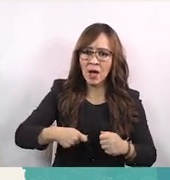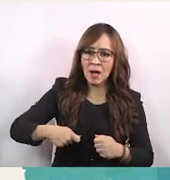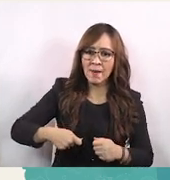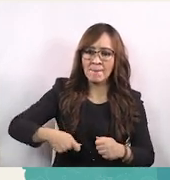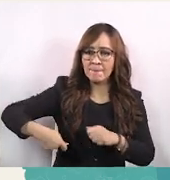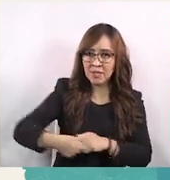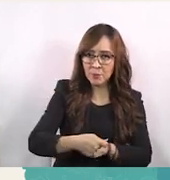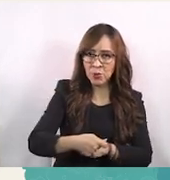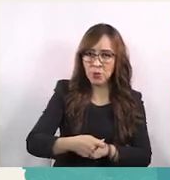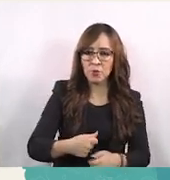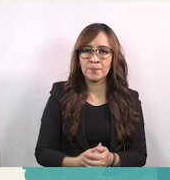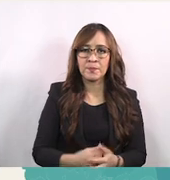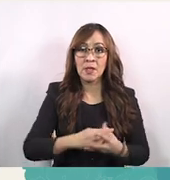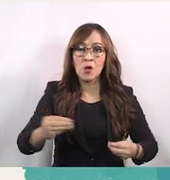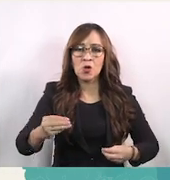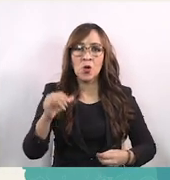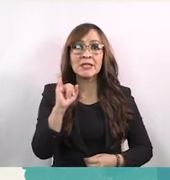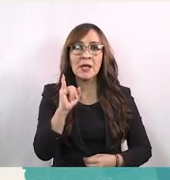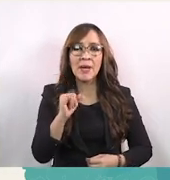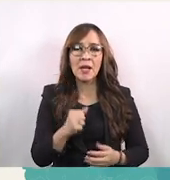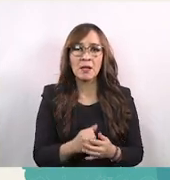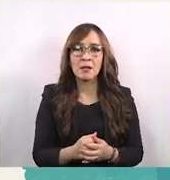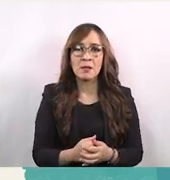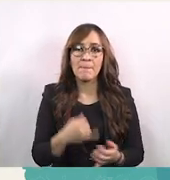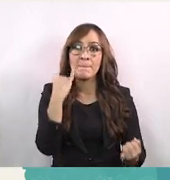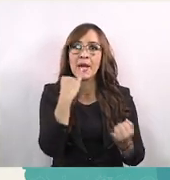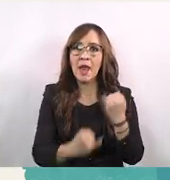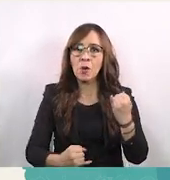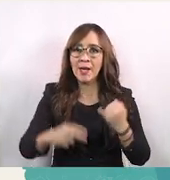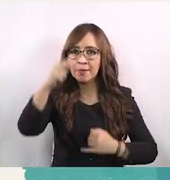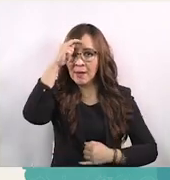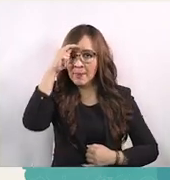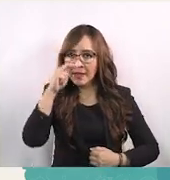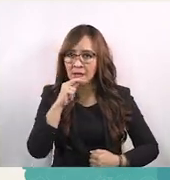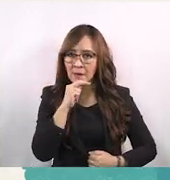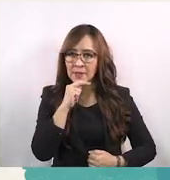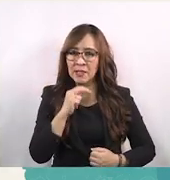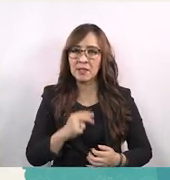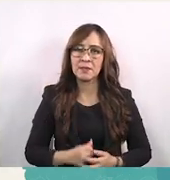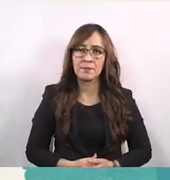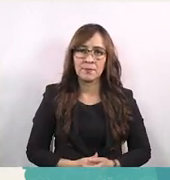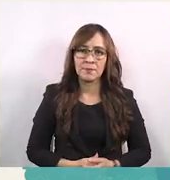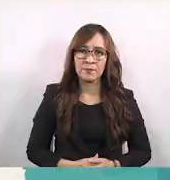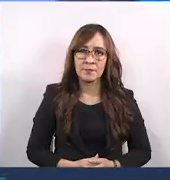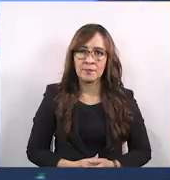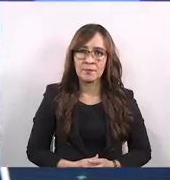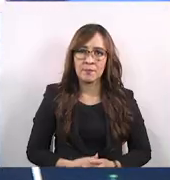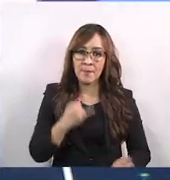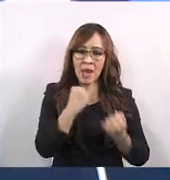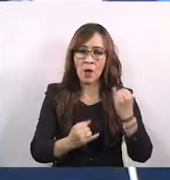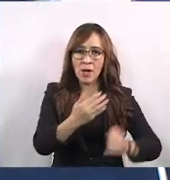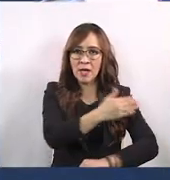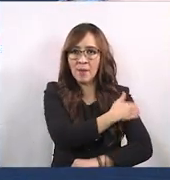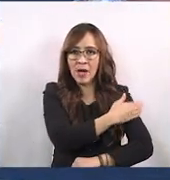level kulkas runtuh Roy sembel ini menantang nabi-nabi Rois sebel ini turun dan melawan hamba